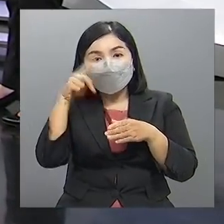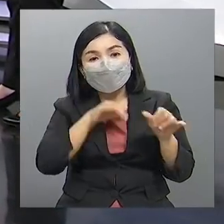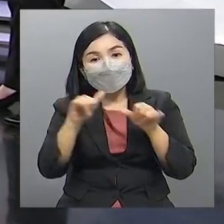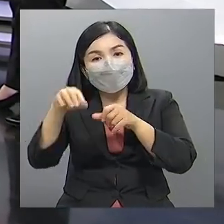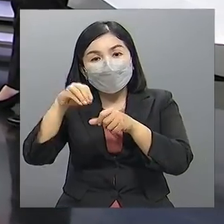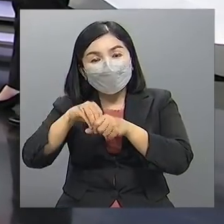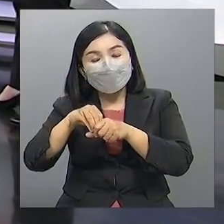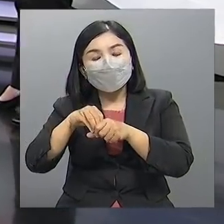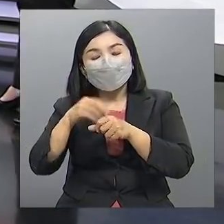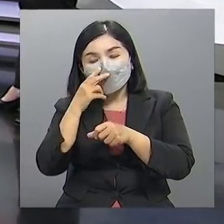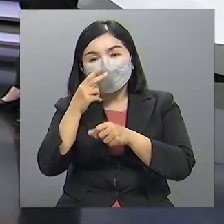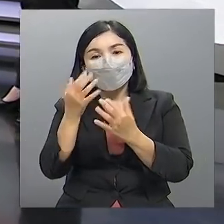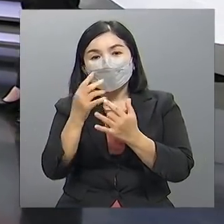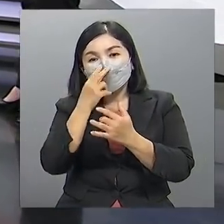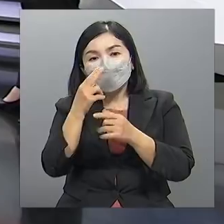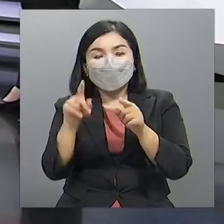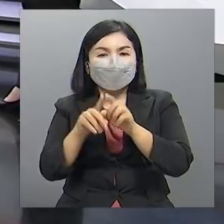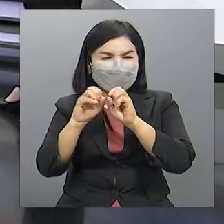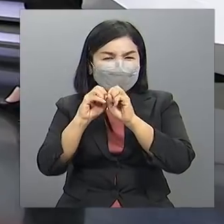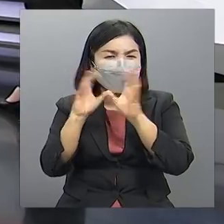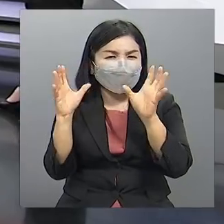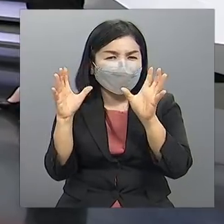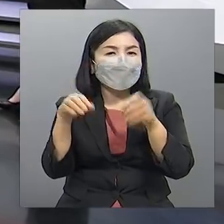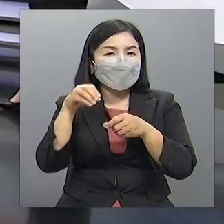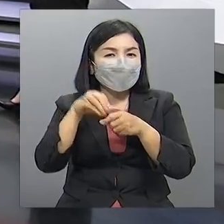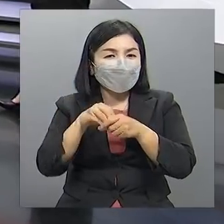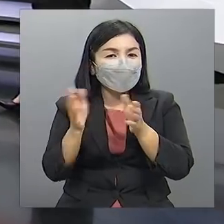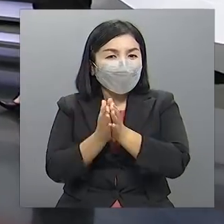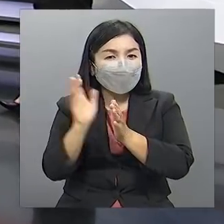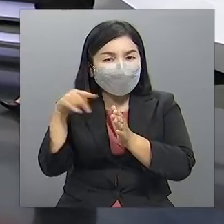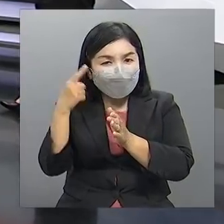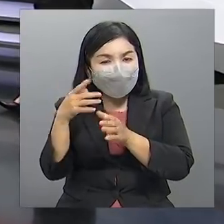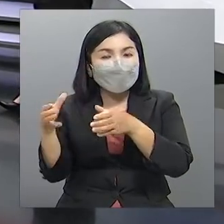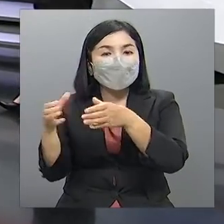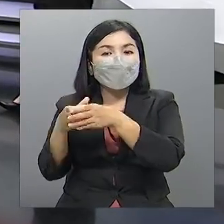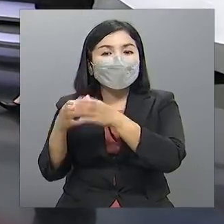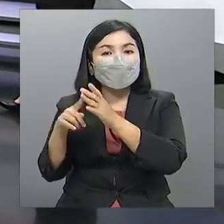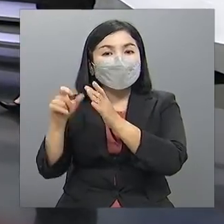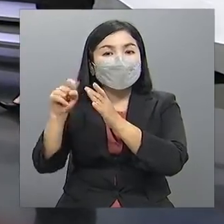าติเนี่ยน่าจะชัดเจนนะว่าอยู่กับใครแต่เศรษฐกิจไทยนี่ต้องดูอีกทีใช่ไหมคะ ค่ะ ขอบคุณค่ะ